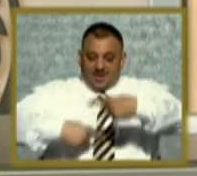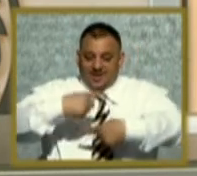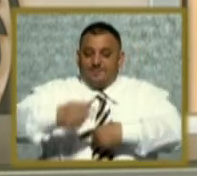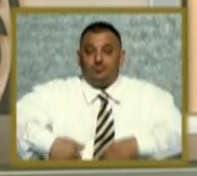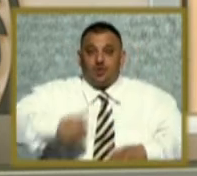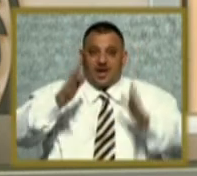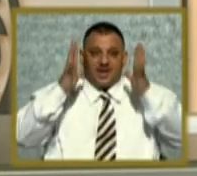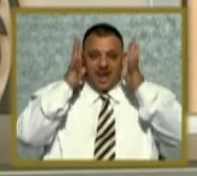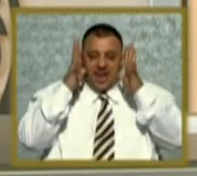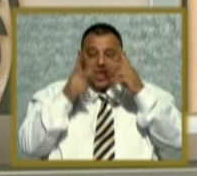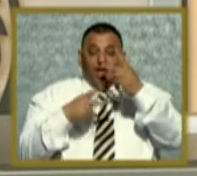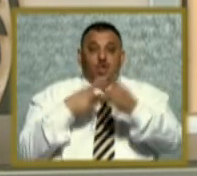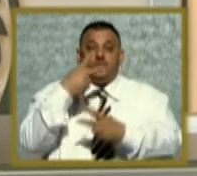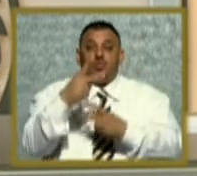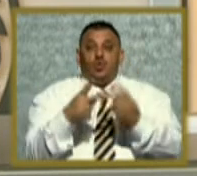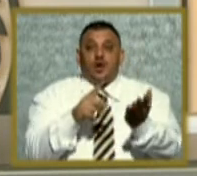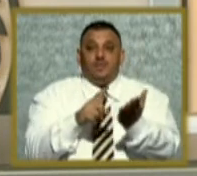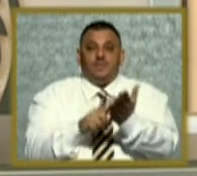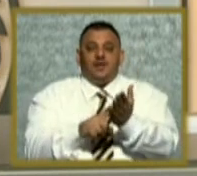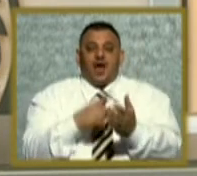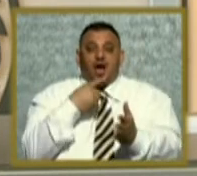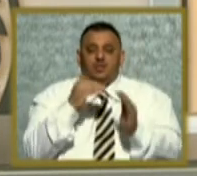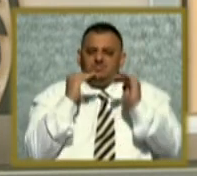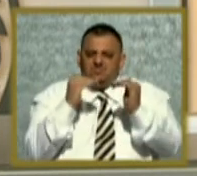لأن جاء في بعض ألفاظ الحديث من واظب